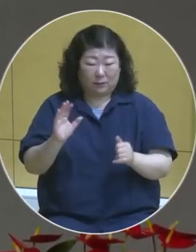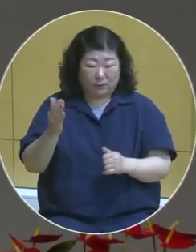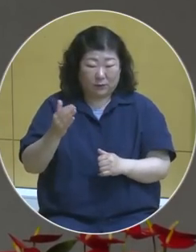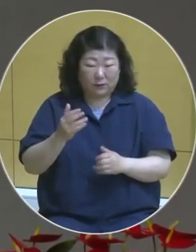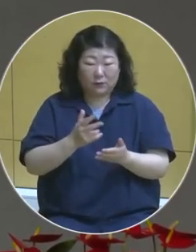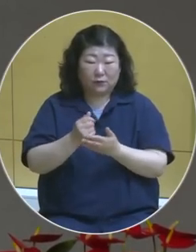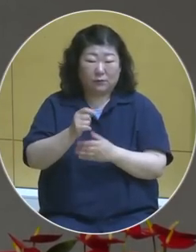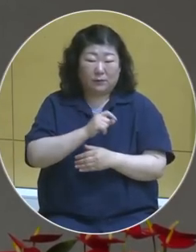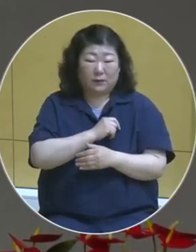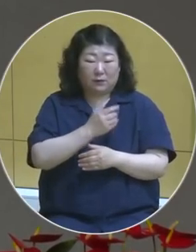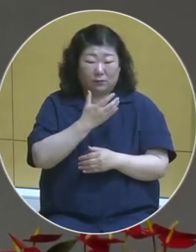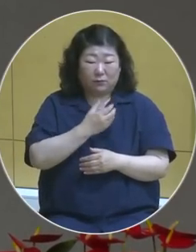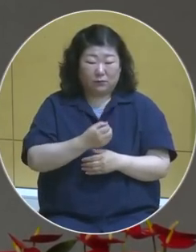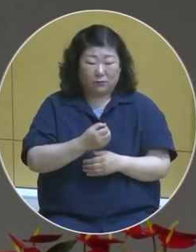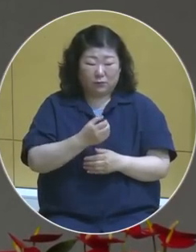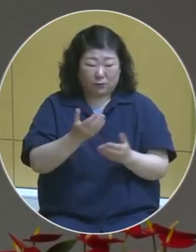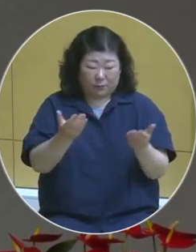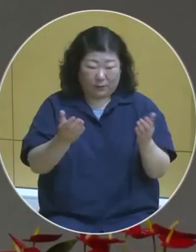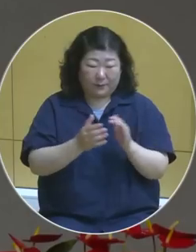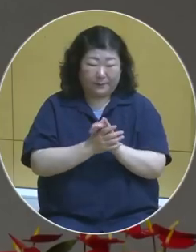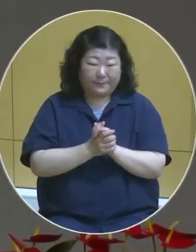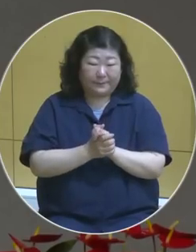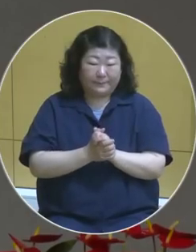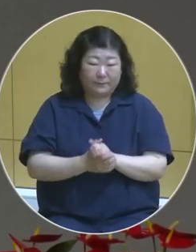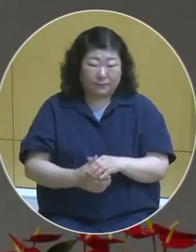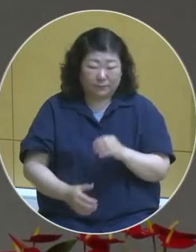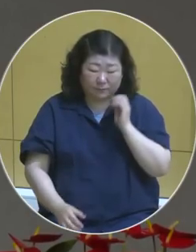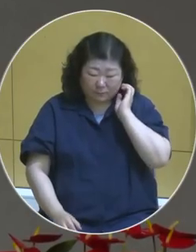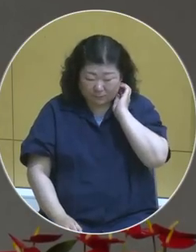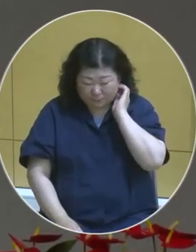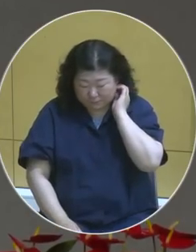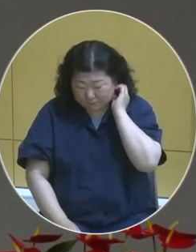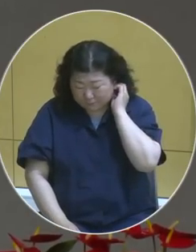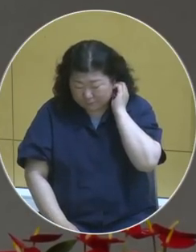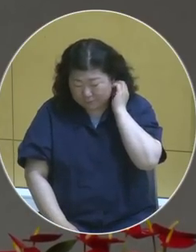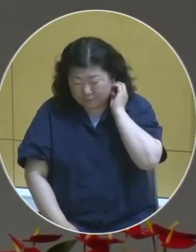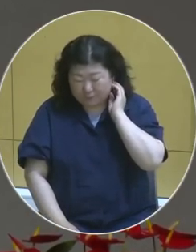주님의 이름으로 축복합니다. 아멘. 기도하겠습니다.